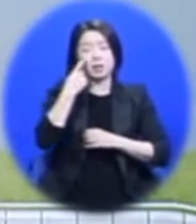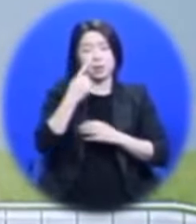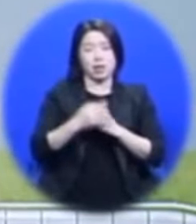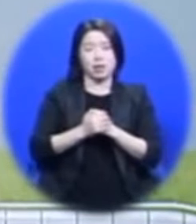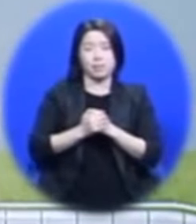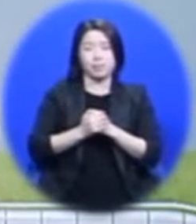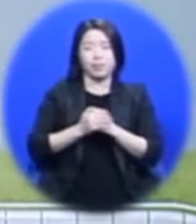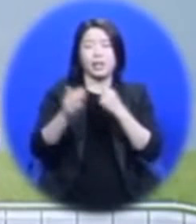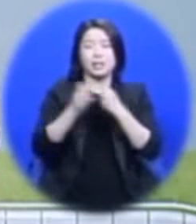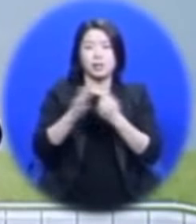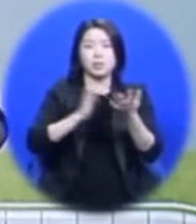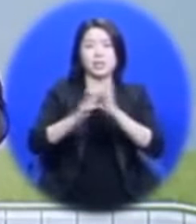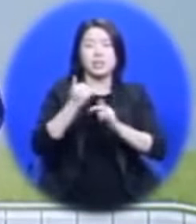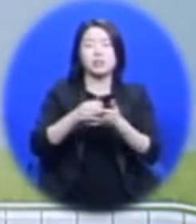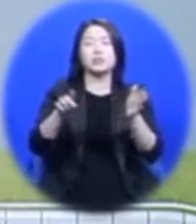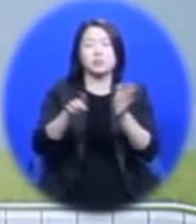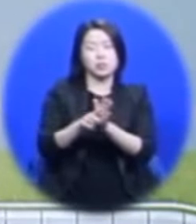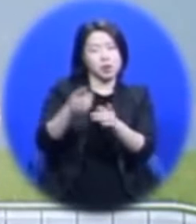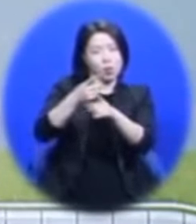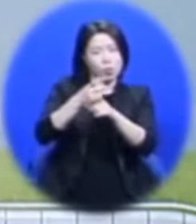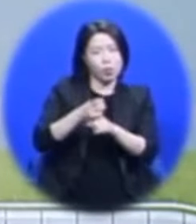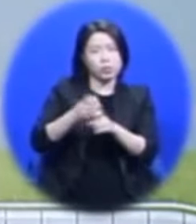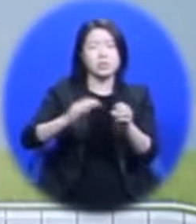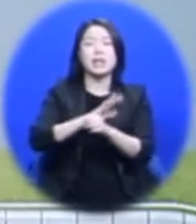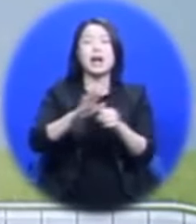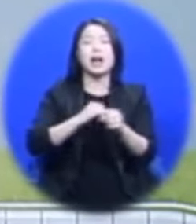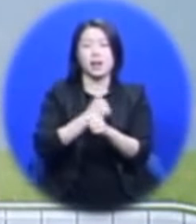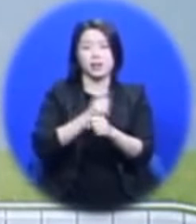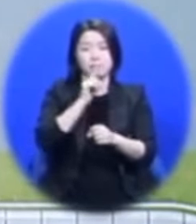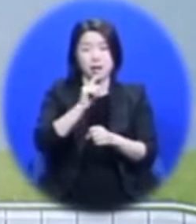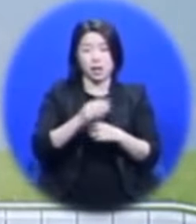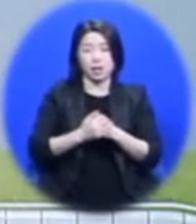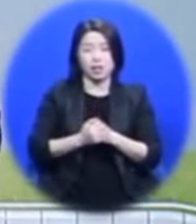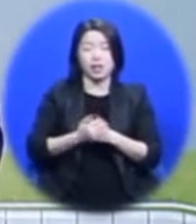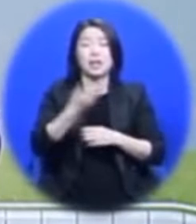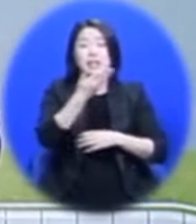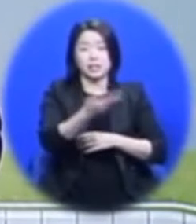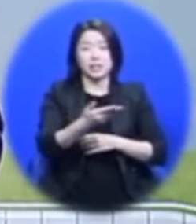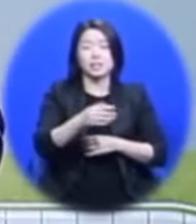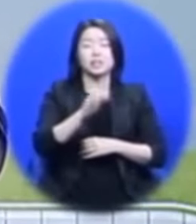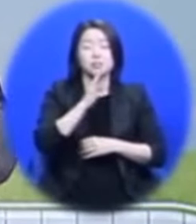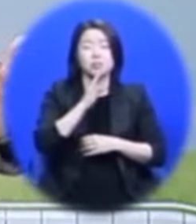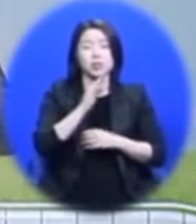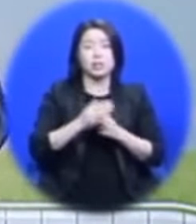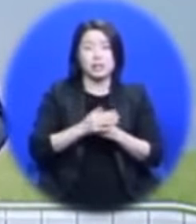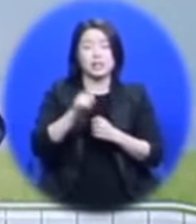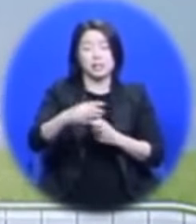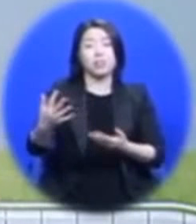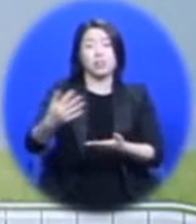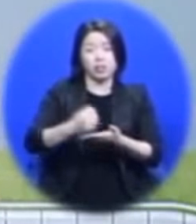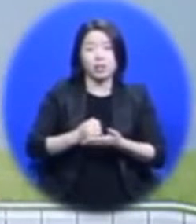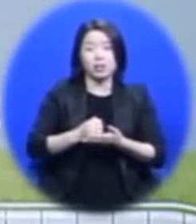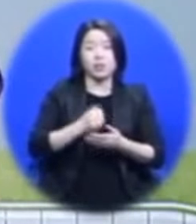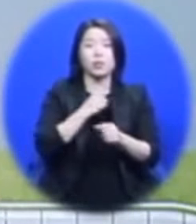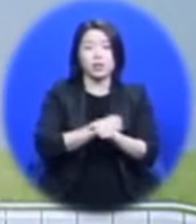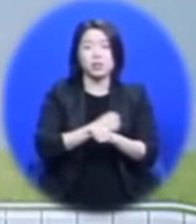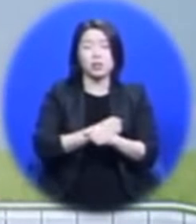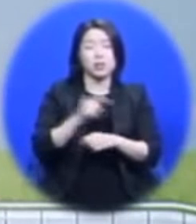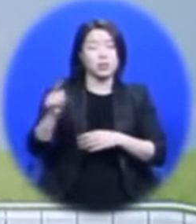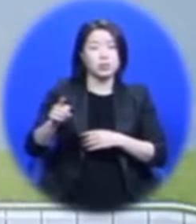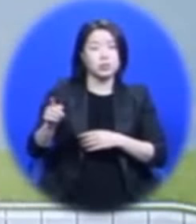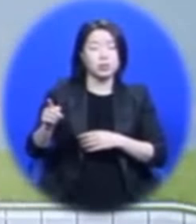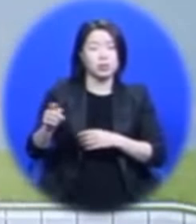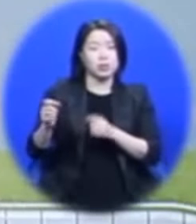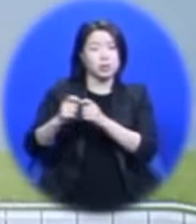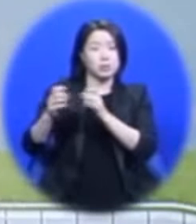그러니 예수를 믿으면 원수를 사랑하라고 했잖아요. 당신이 물론 이거 내 거다고 해서 그쪽에서 할